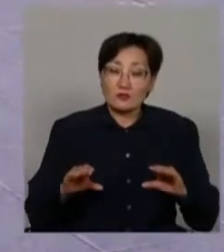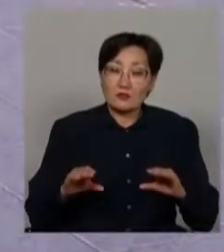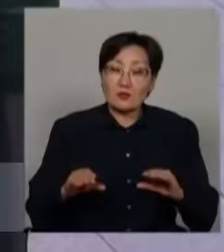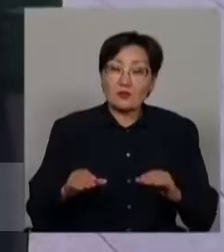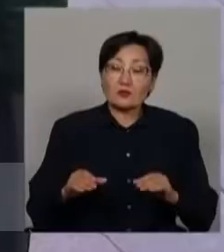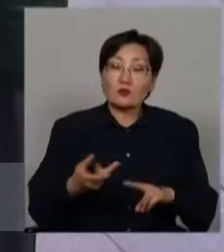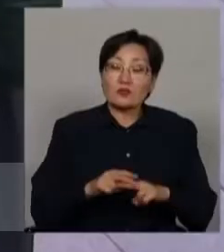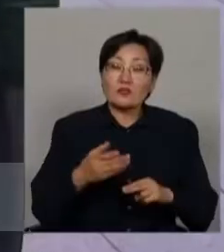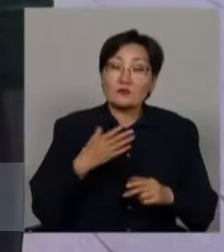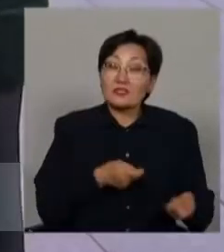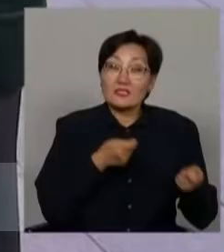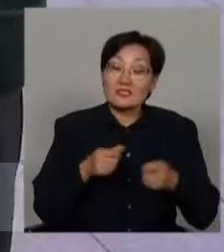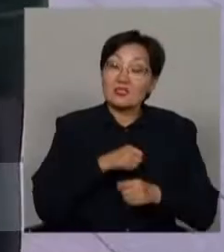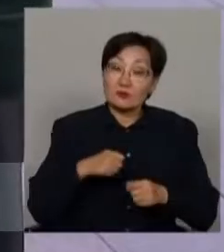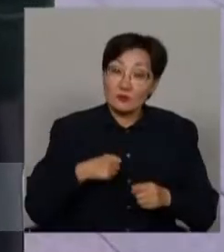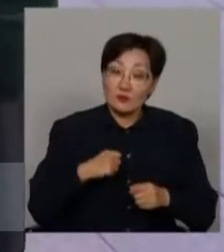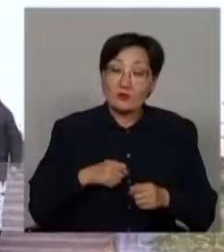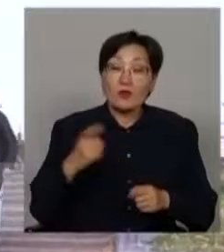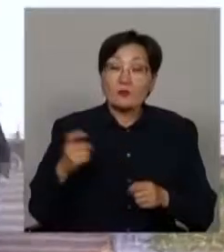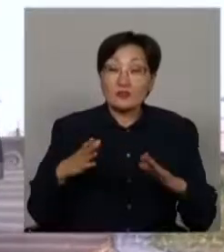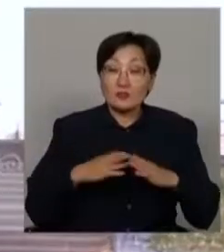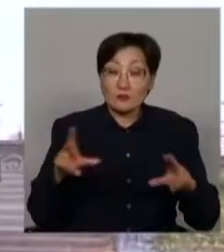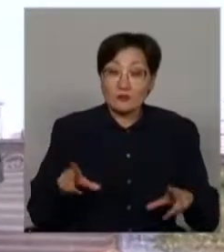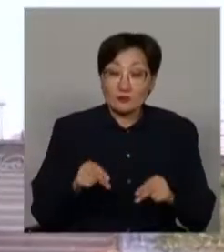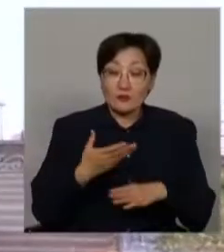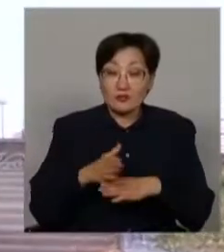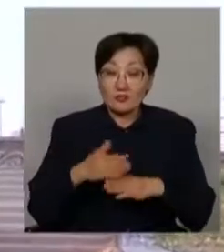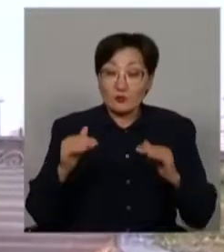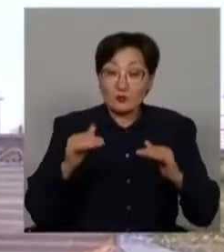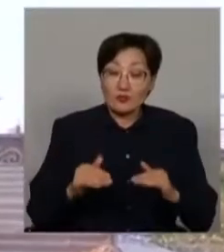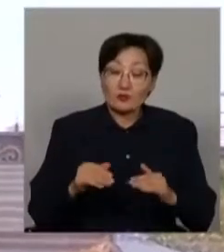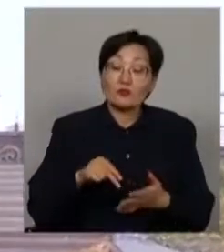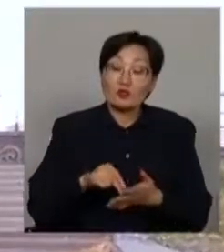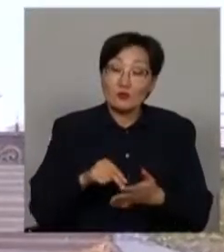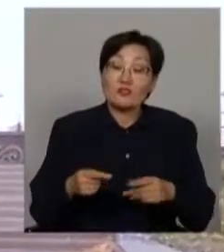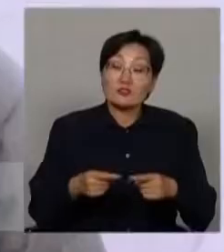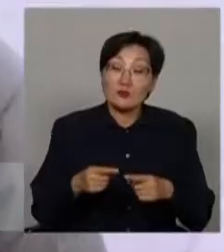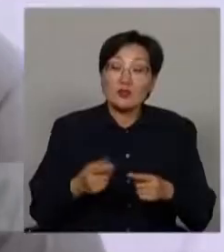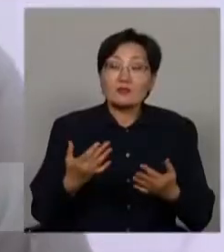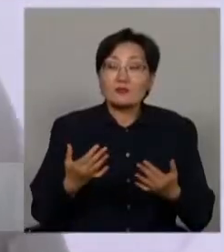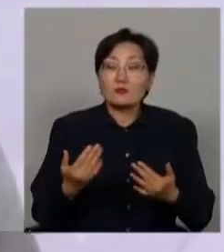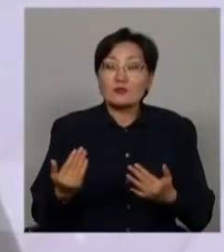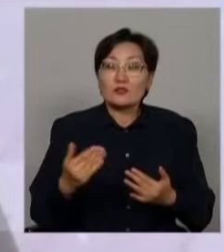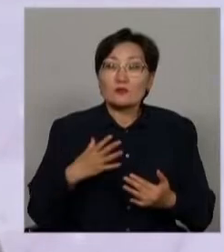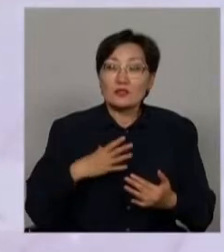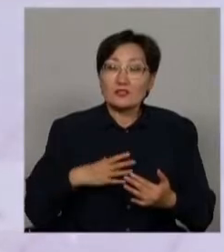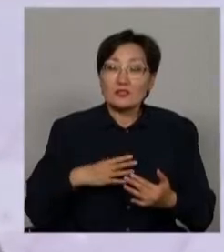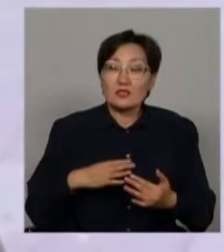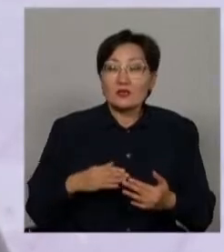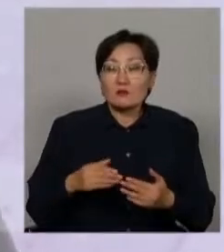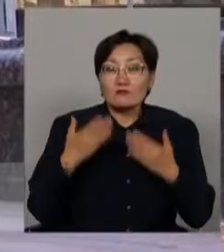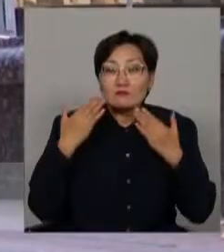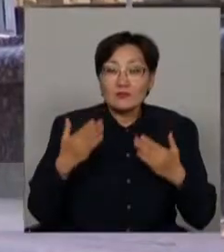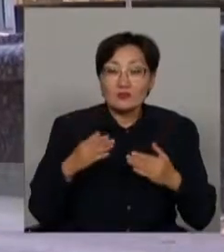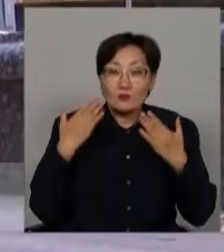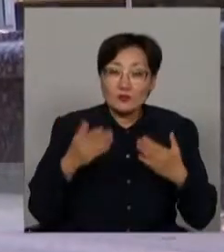брали. При этом парень говорит, что владелец дома обещал со временем снизить арендную плату. Но вот насколько, ему приходится гадать. Неизвестно